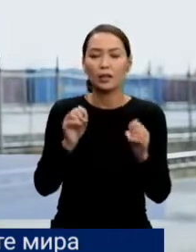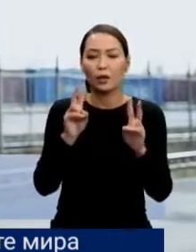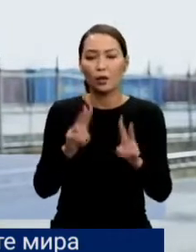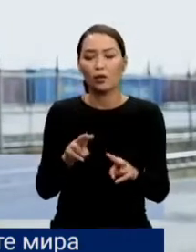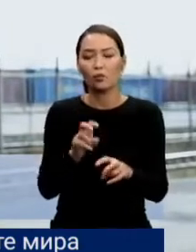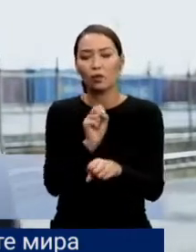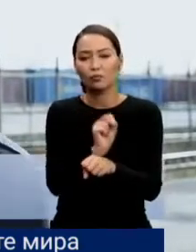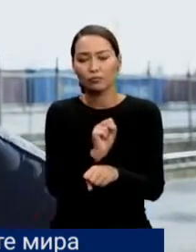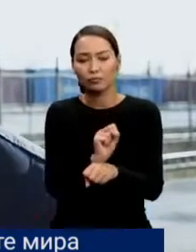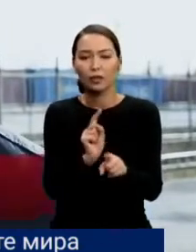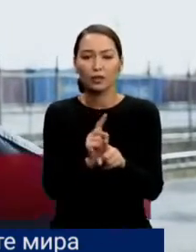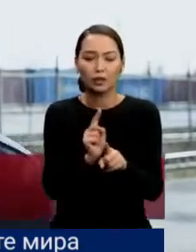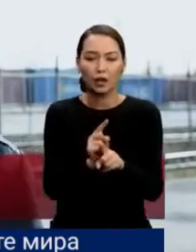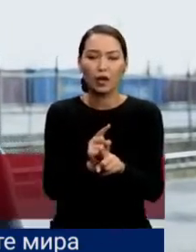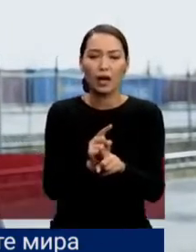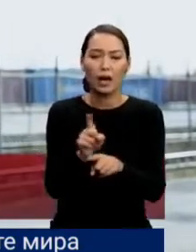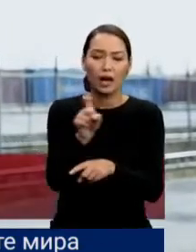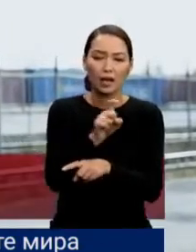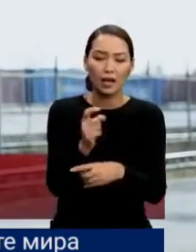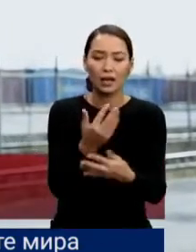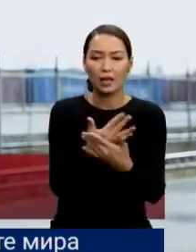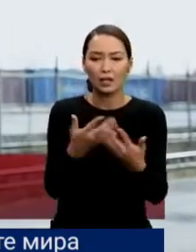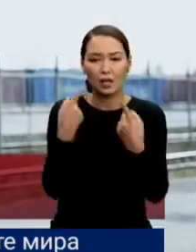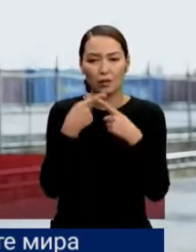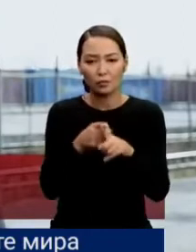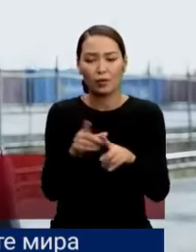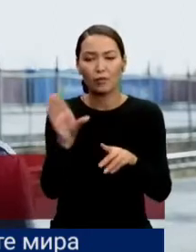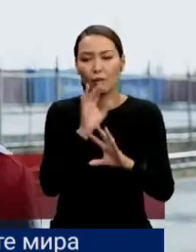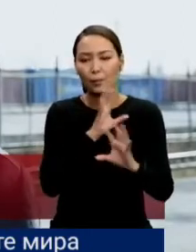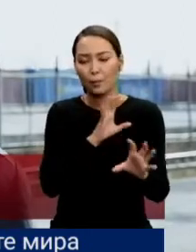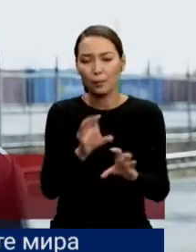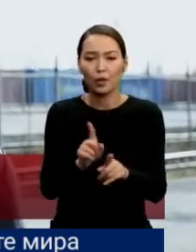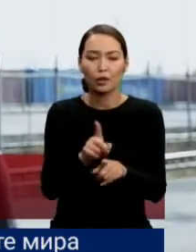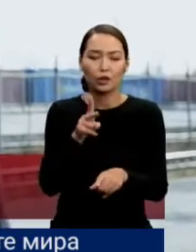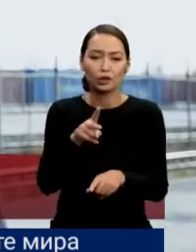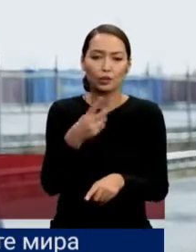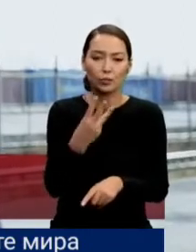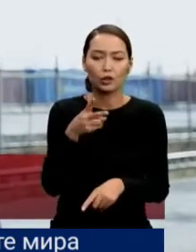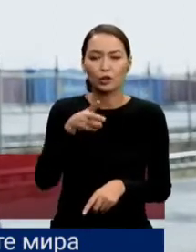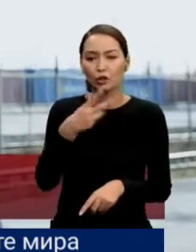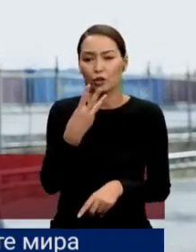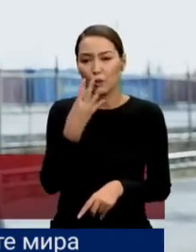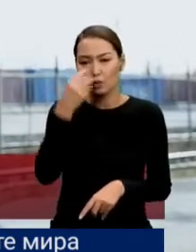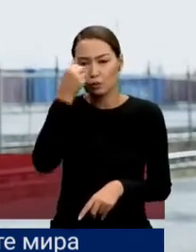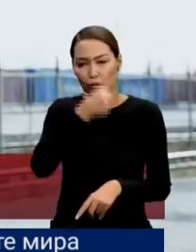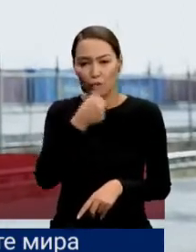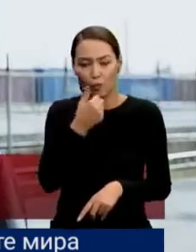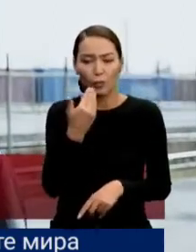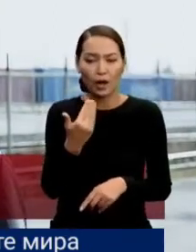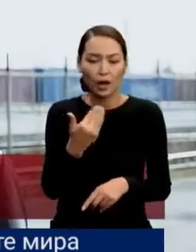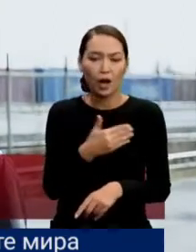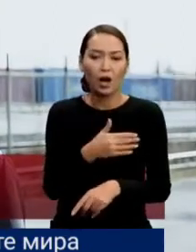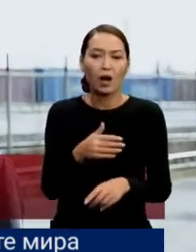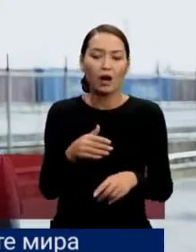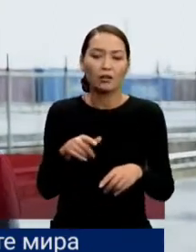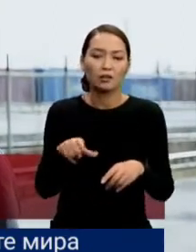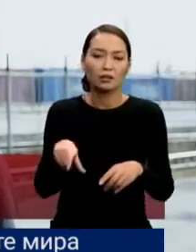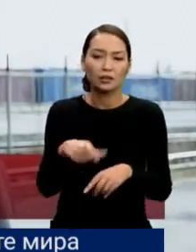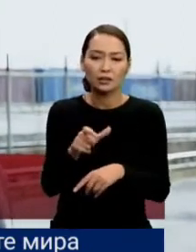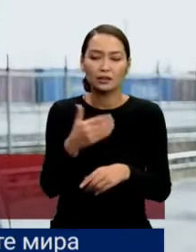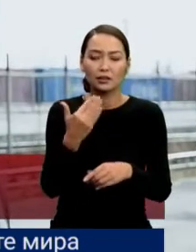4 козлов крандарымен, өзге де техникалармен жабдықталған. 2023-2024 жылдары терминал қызметін одан әрі кеңейту